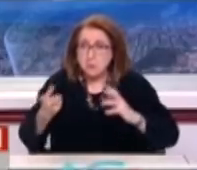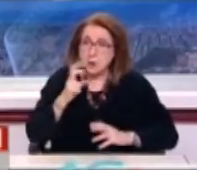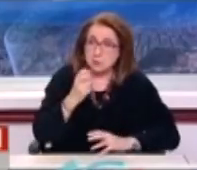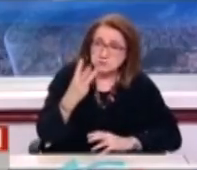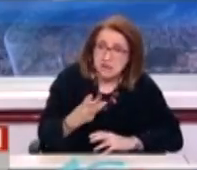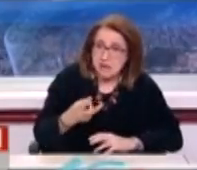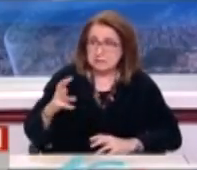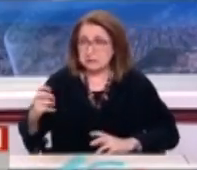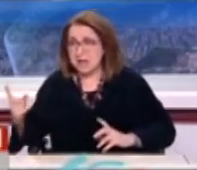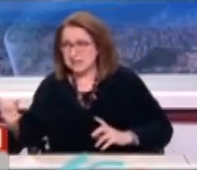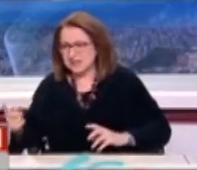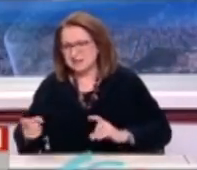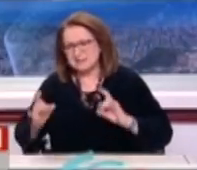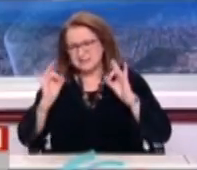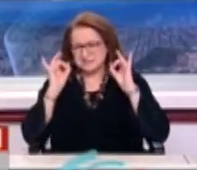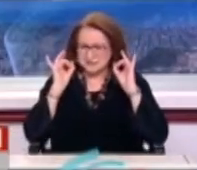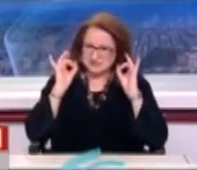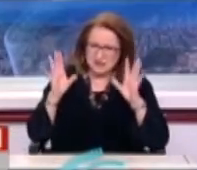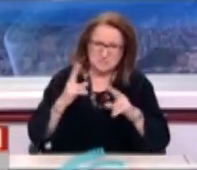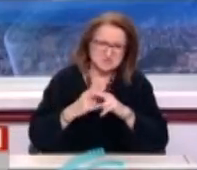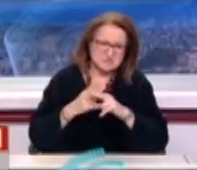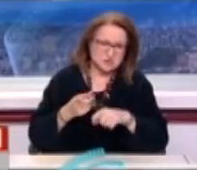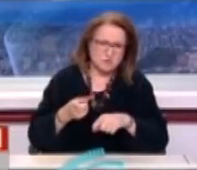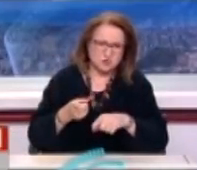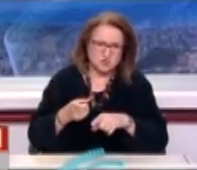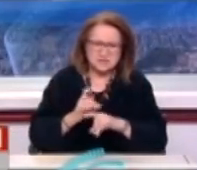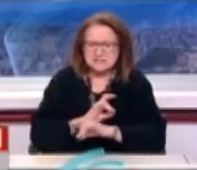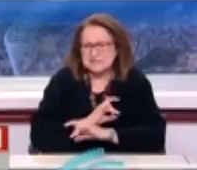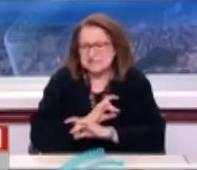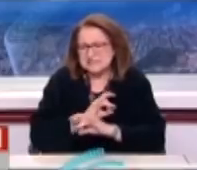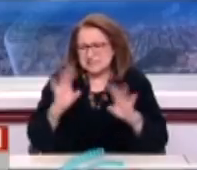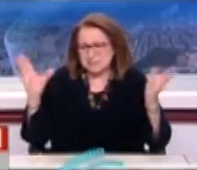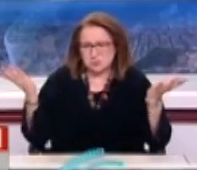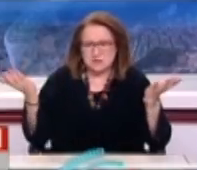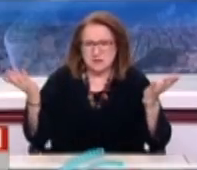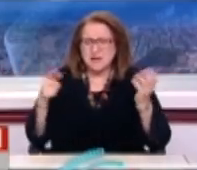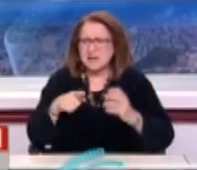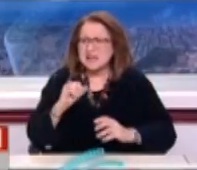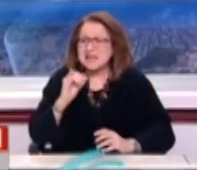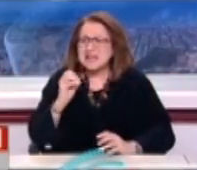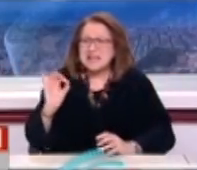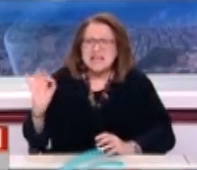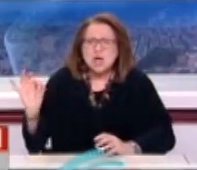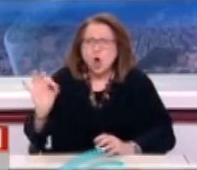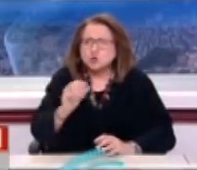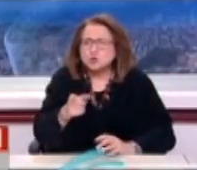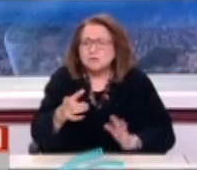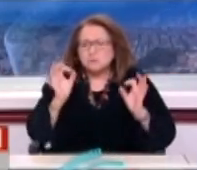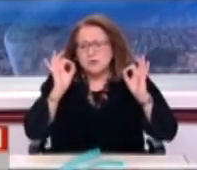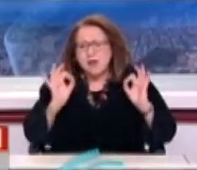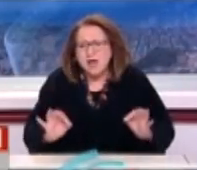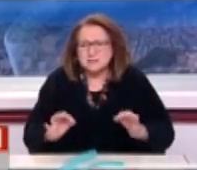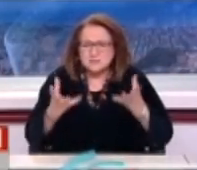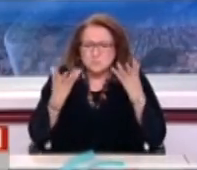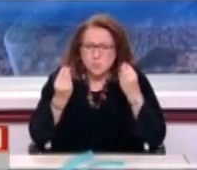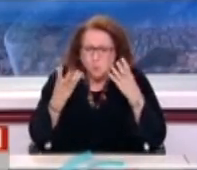31, όπως καταλαβαίνετε, δεν έχει καμία σημασία για τη δημόσια υγεία. Απολύτως καμία. Για έναν ιό, ο οποίος προσβάλλει